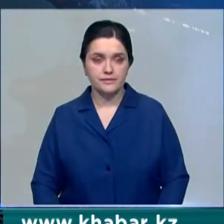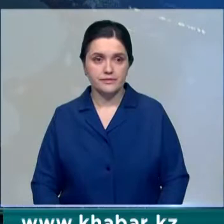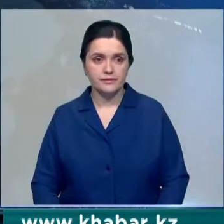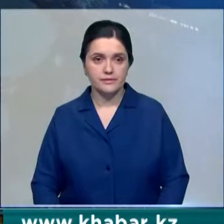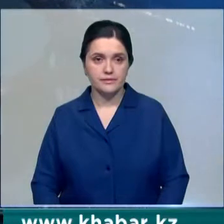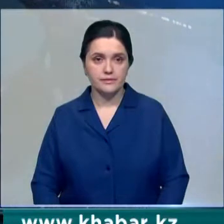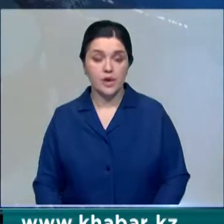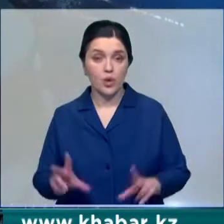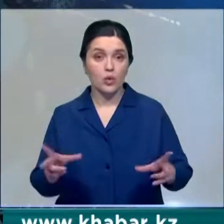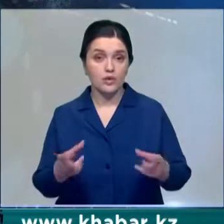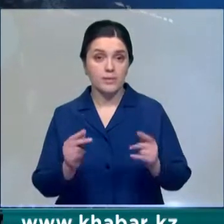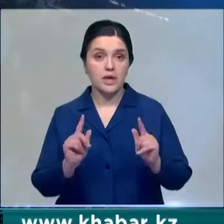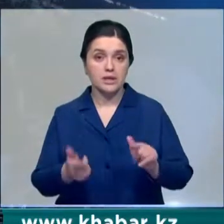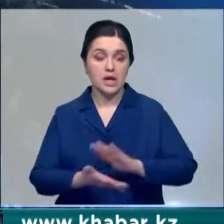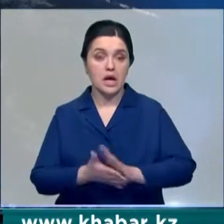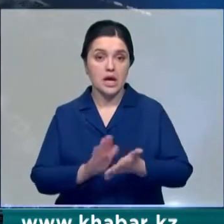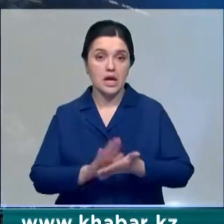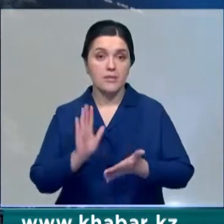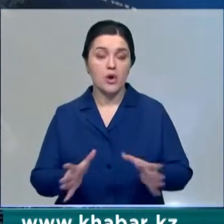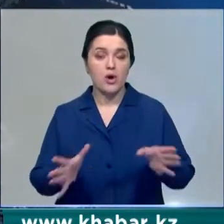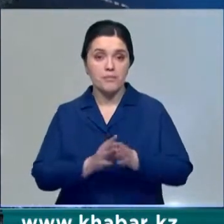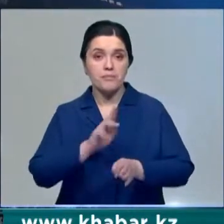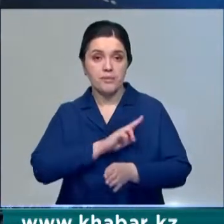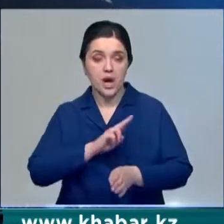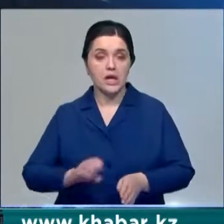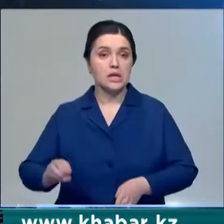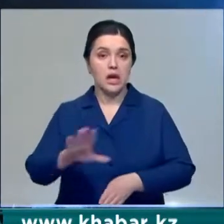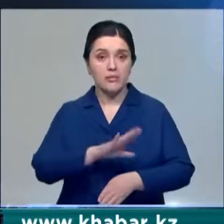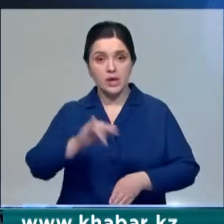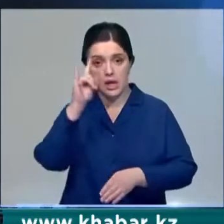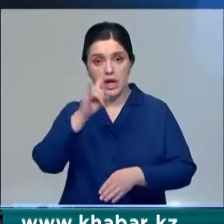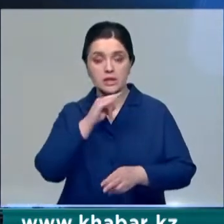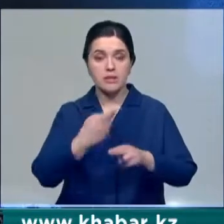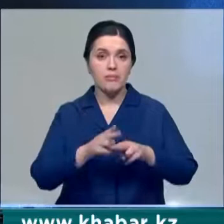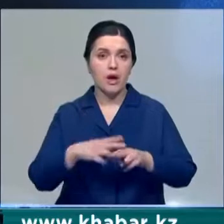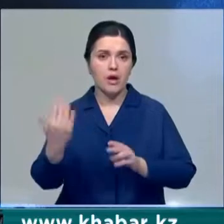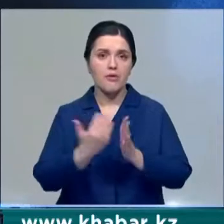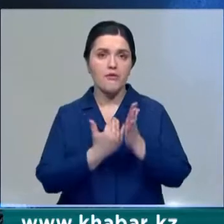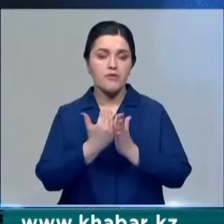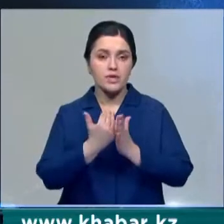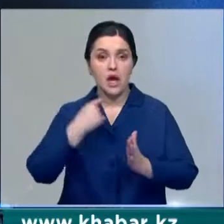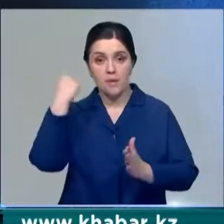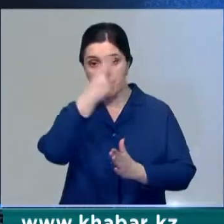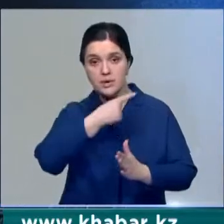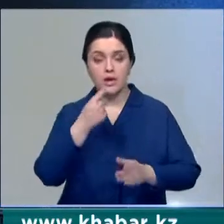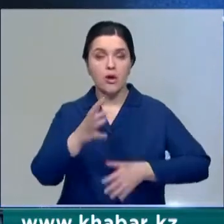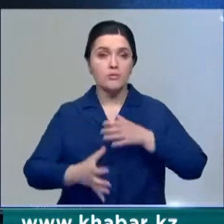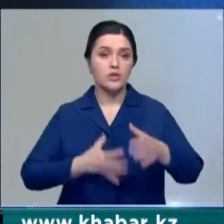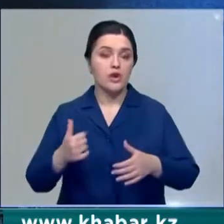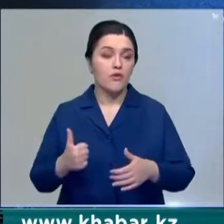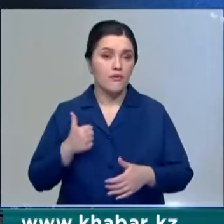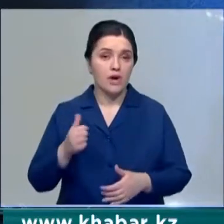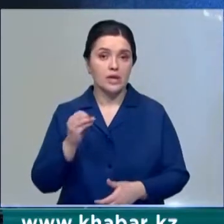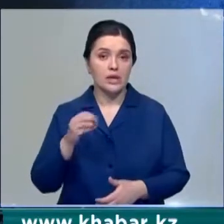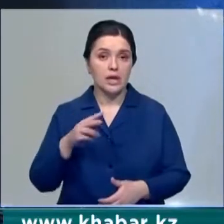Успех соглашения о расширенном партнерстве и сотрудничестве стал возможным во многом благодаря высокому персональному международному авторитету